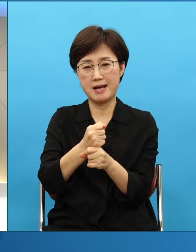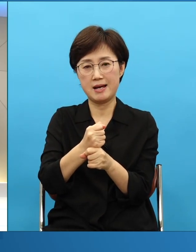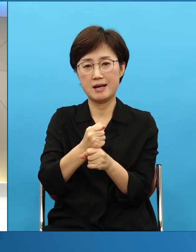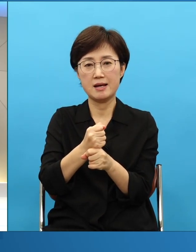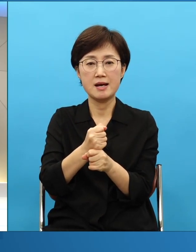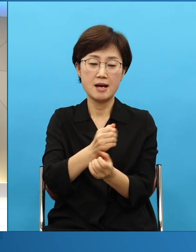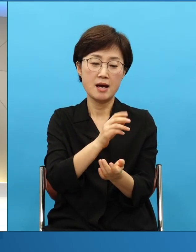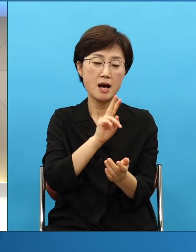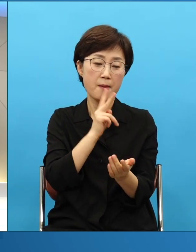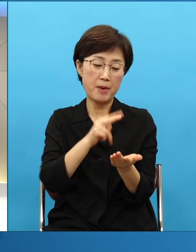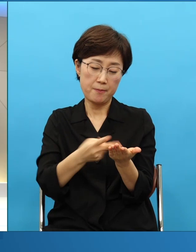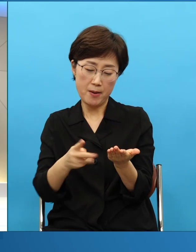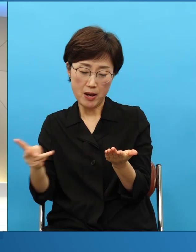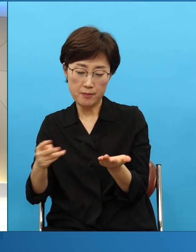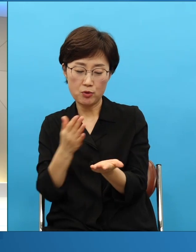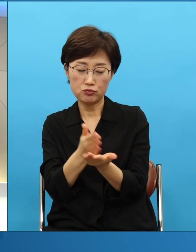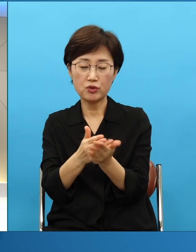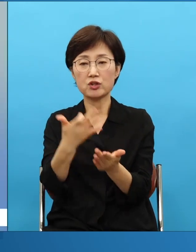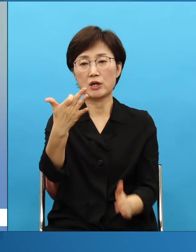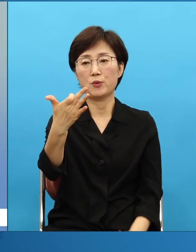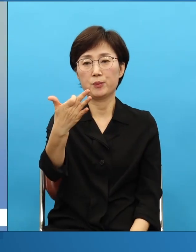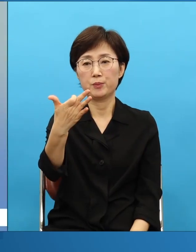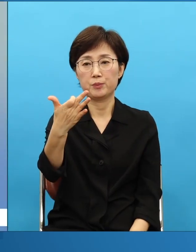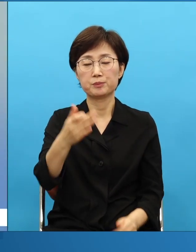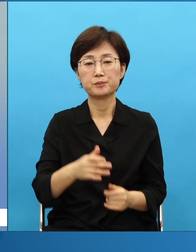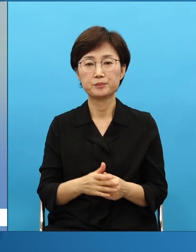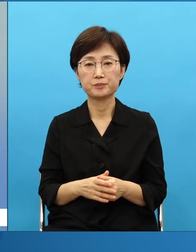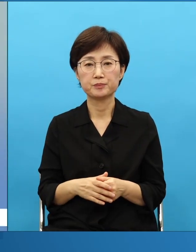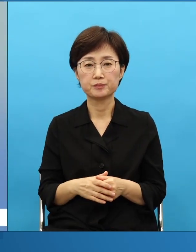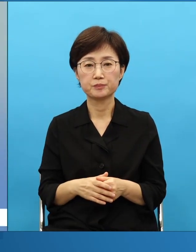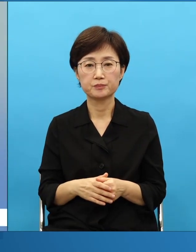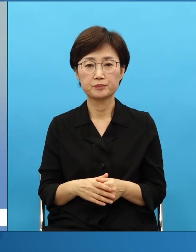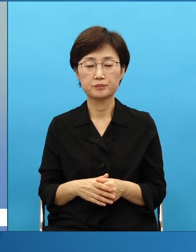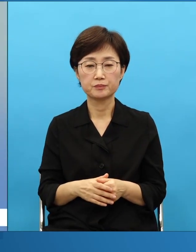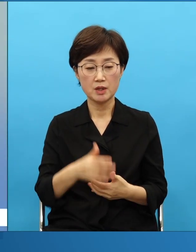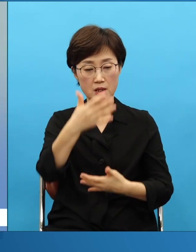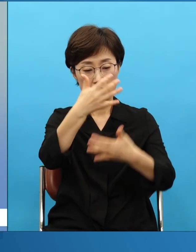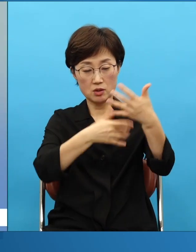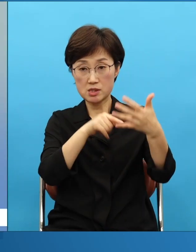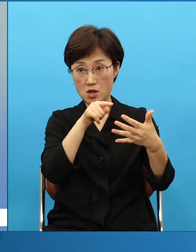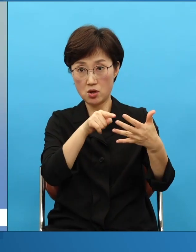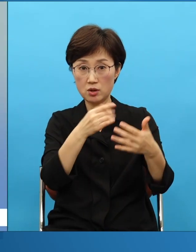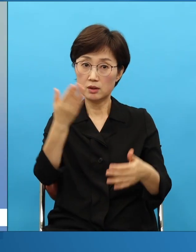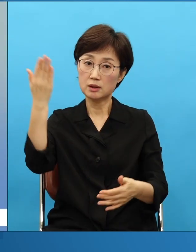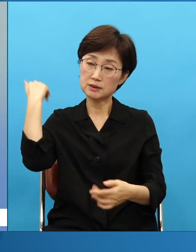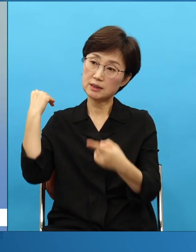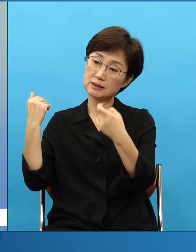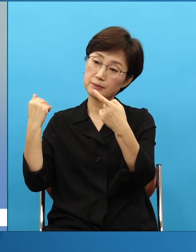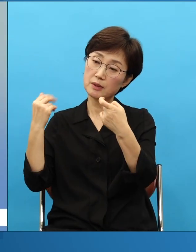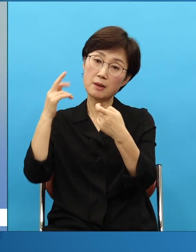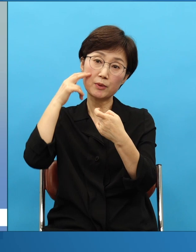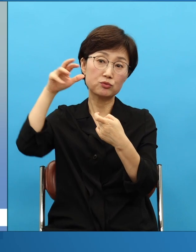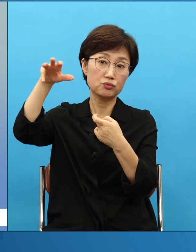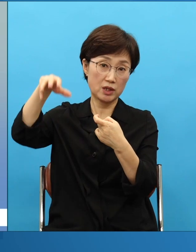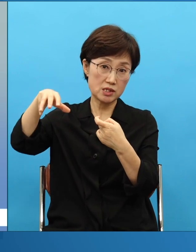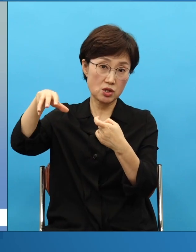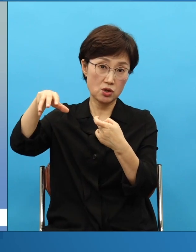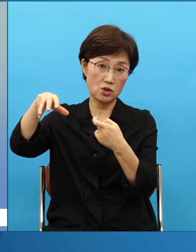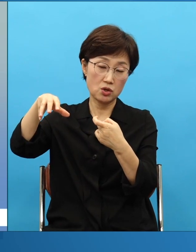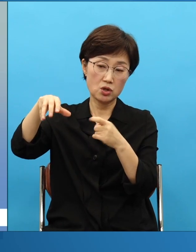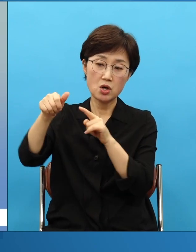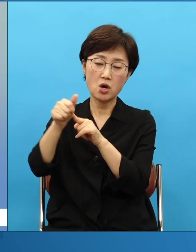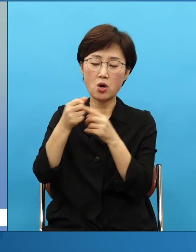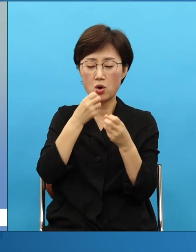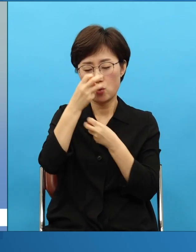번역돼 순차적으로 업로드됩니다. 이 영상은 지난 11월 미주 렘넌트 대회 전도자의